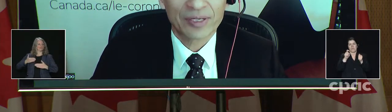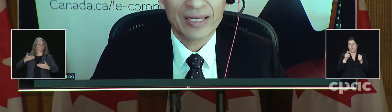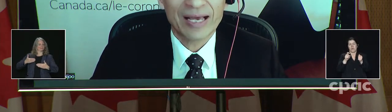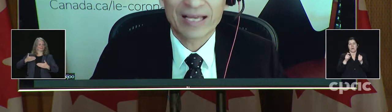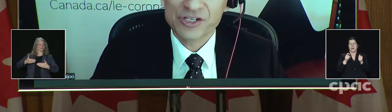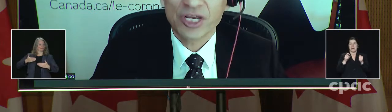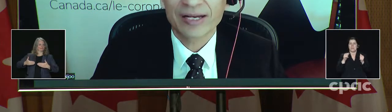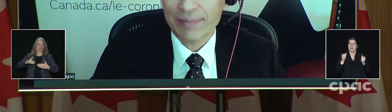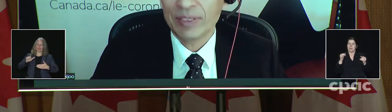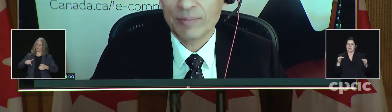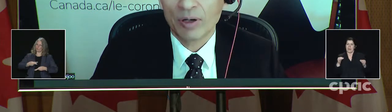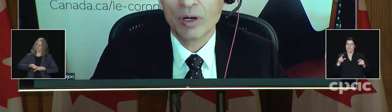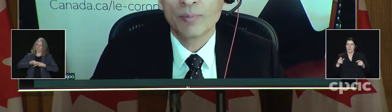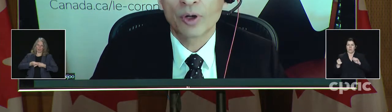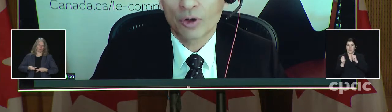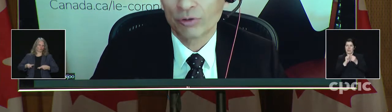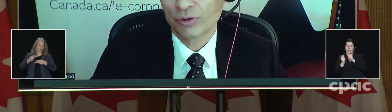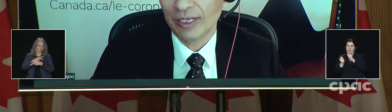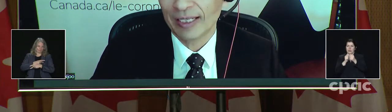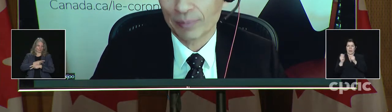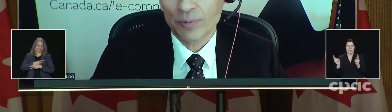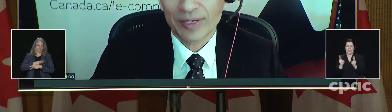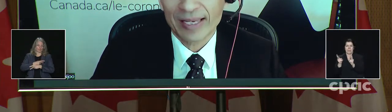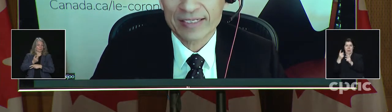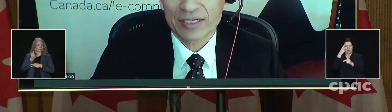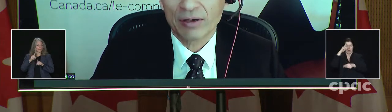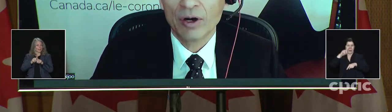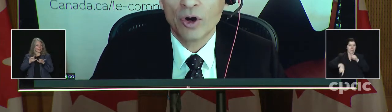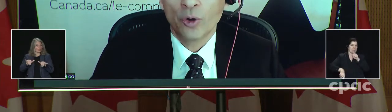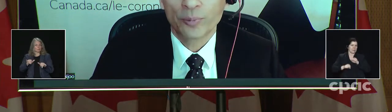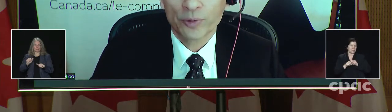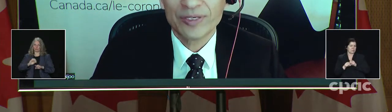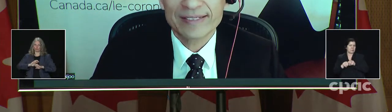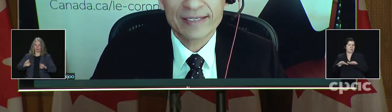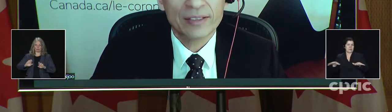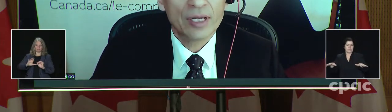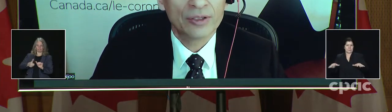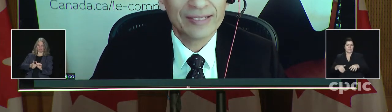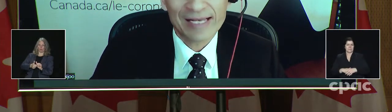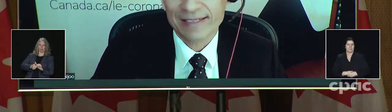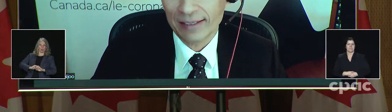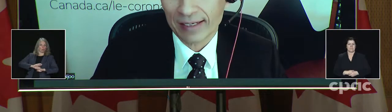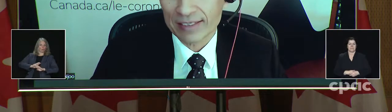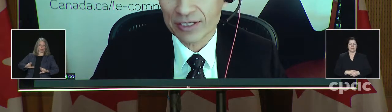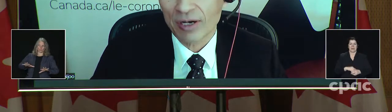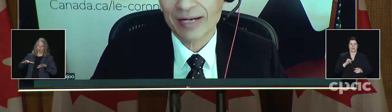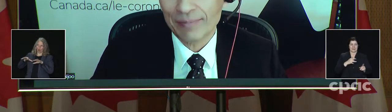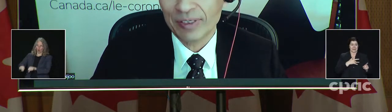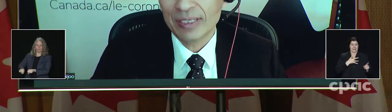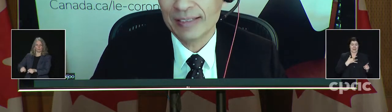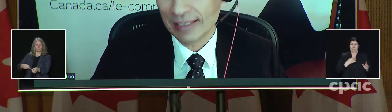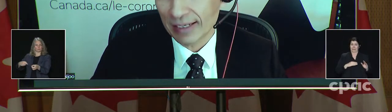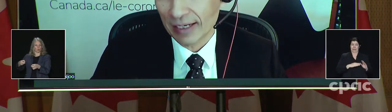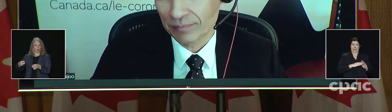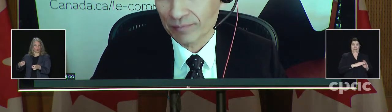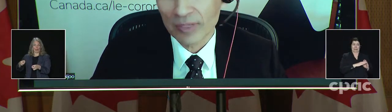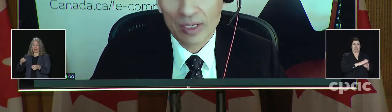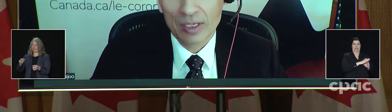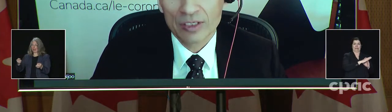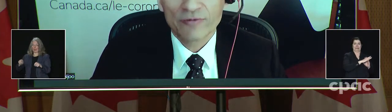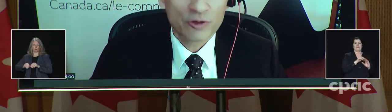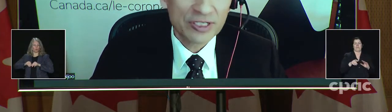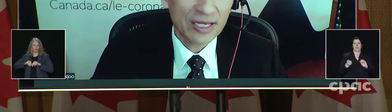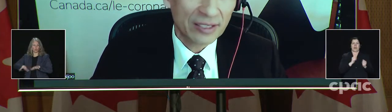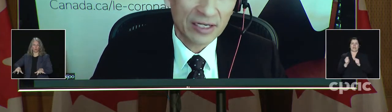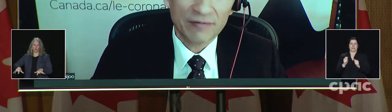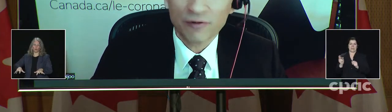être prêts à agir rapidement pour contrôler la propagation au premier signe d'une accélération rapide des cas.